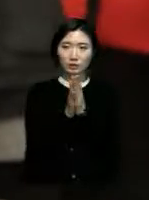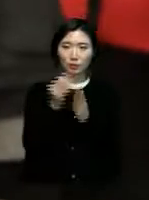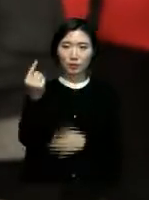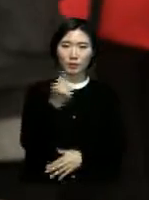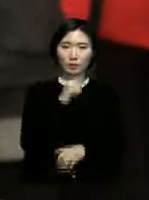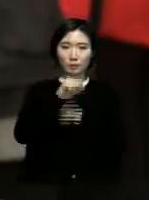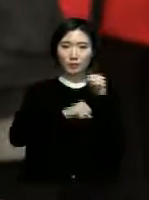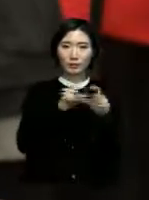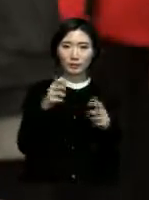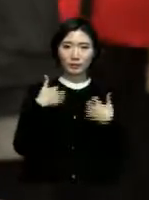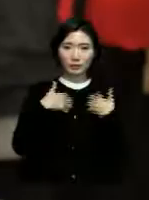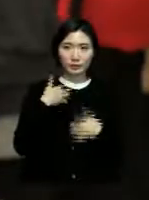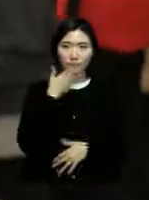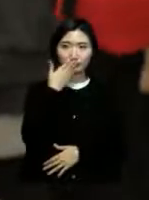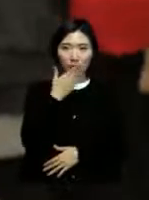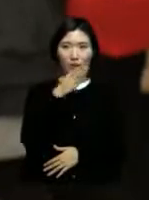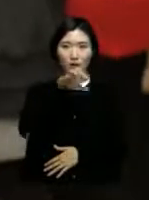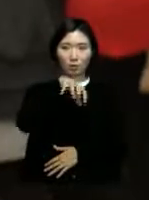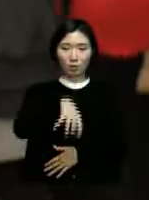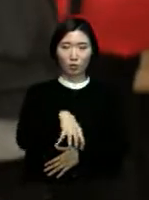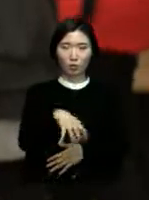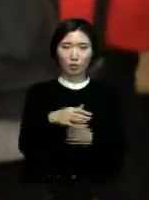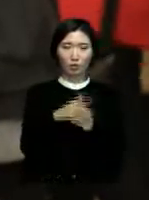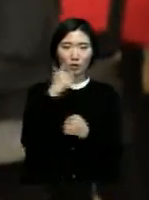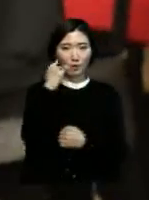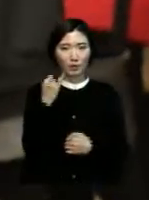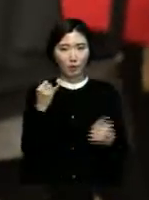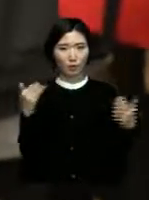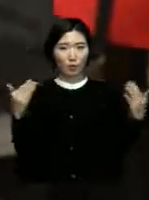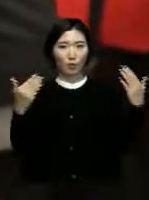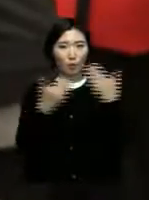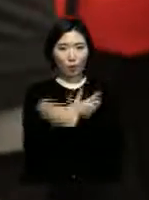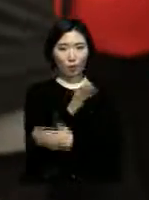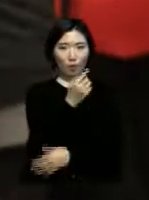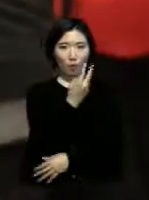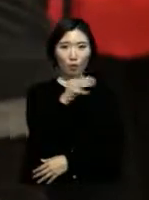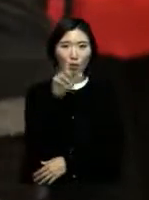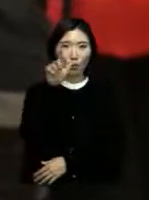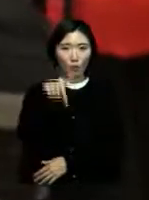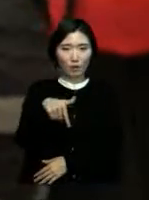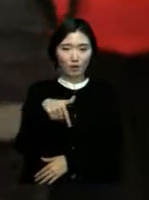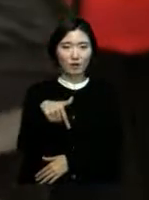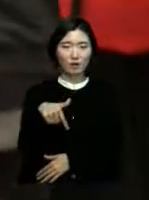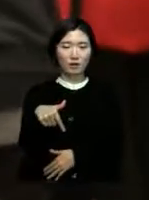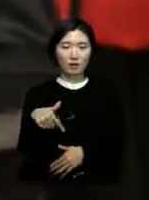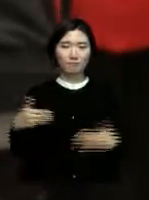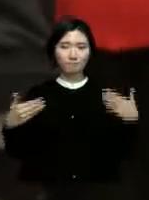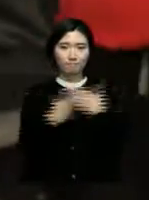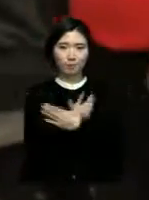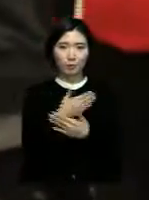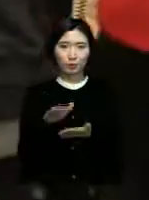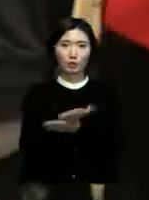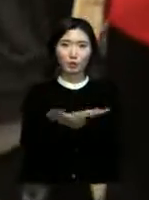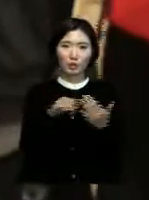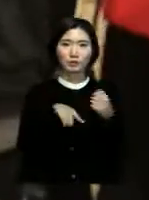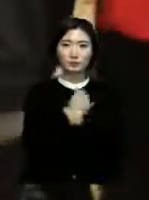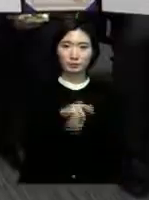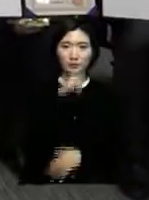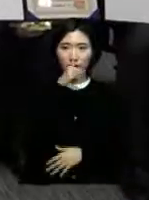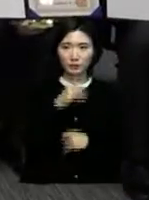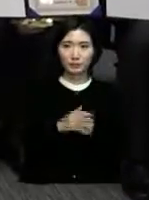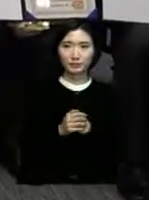즐기는 공간이기도 하고요. 또 하나는 엄마 품에 와락 안겨서 따뜻하게 논다라는 의미이기도